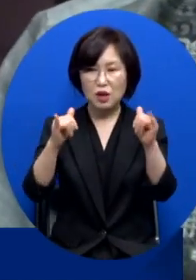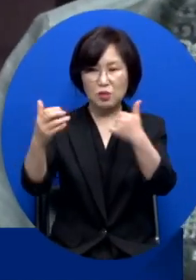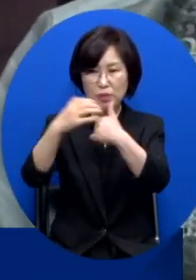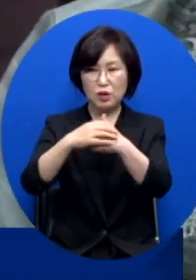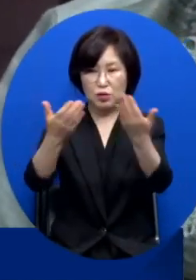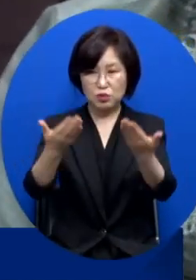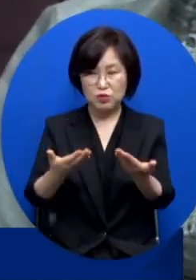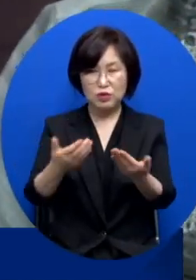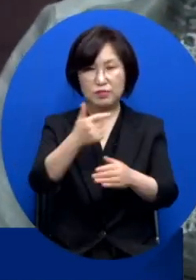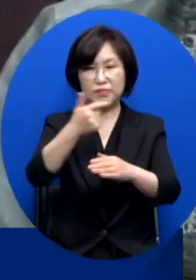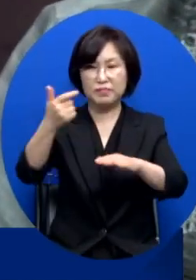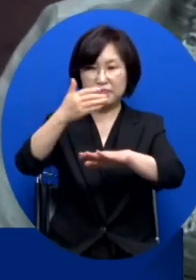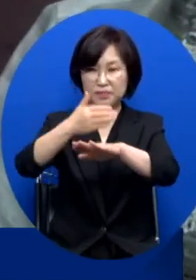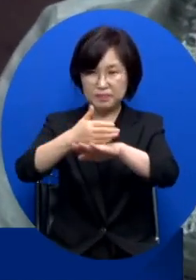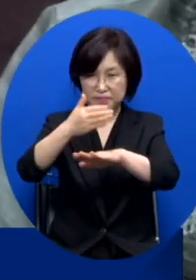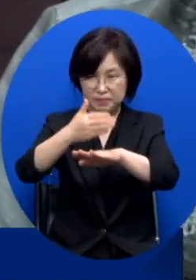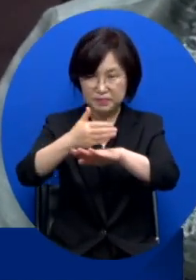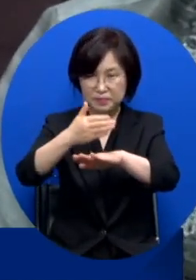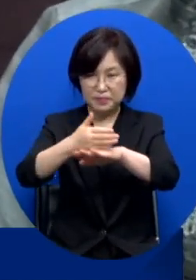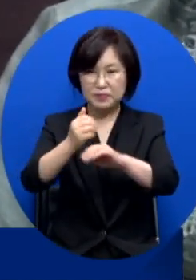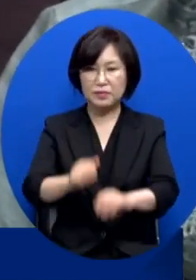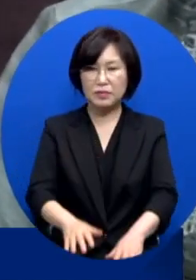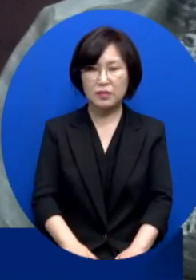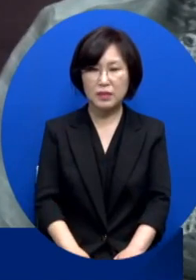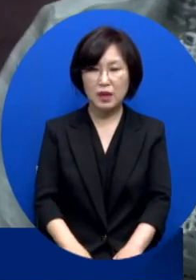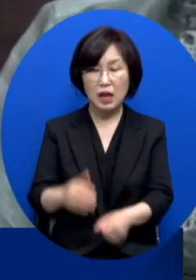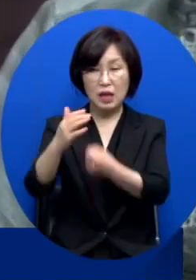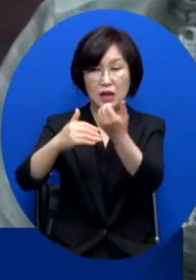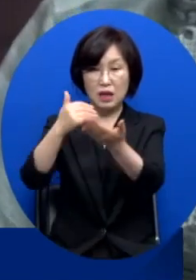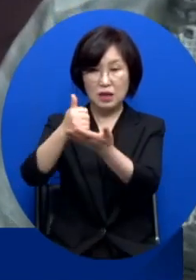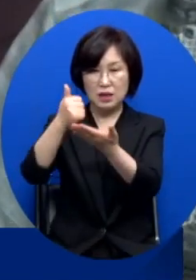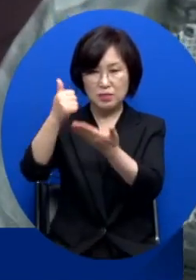evangelist. To God be the glory.